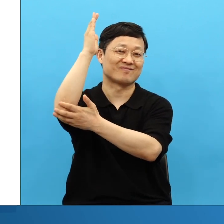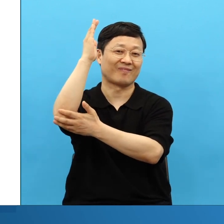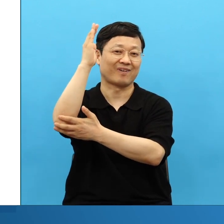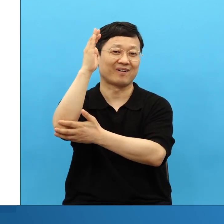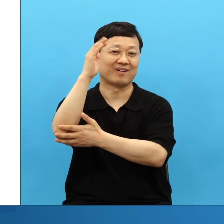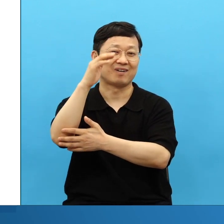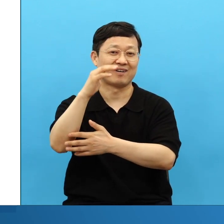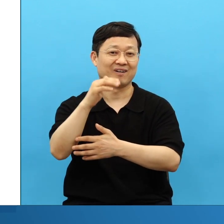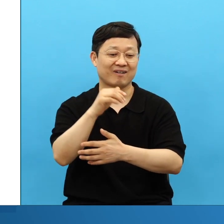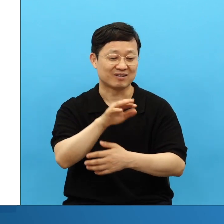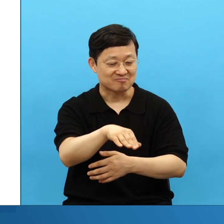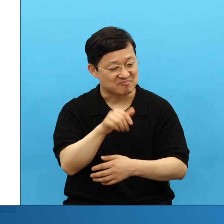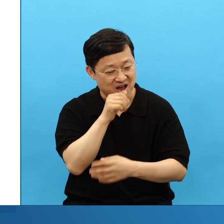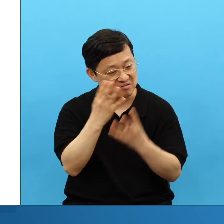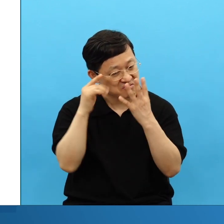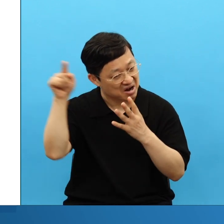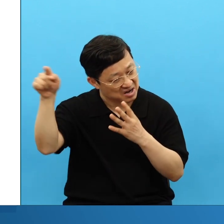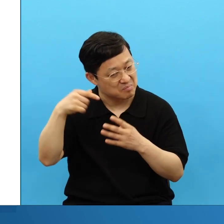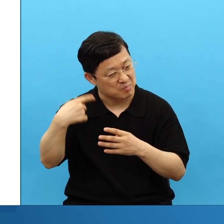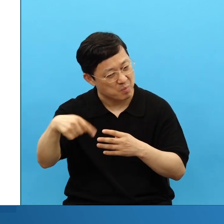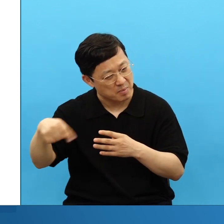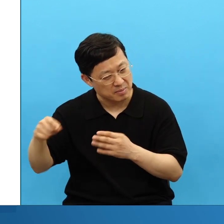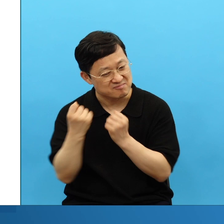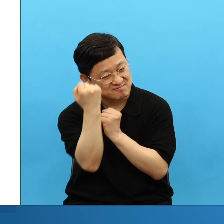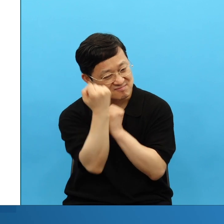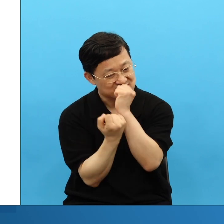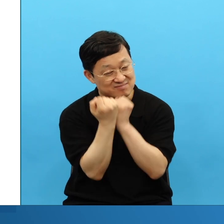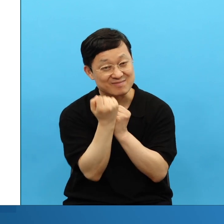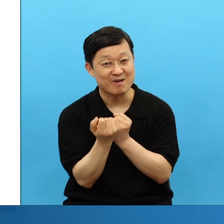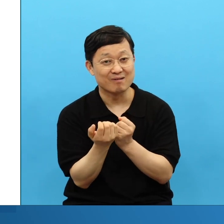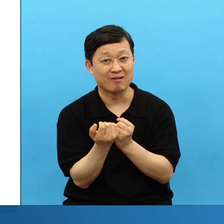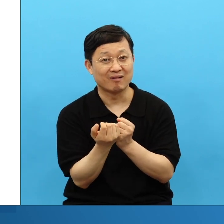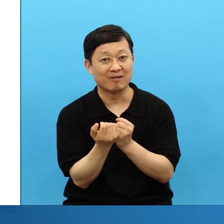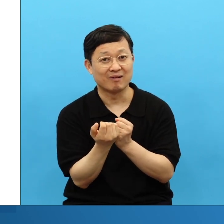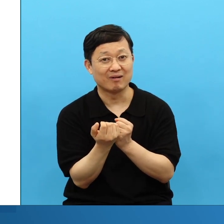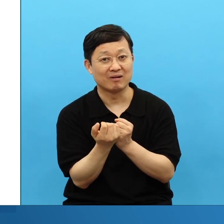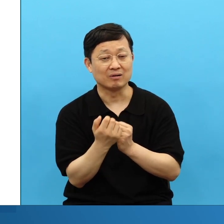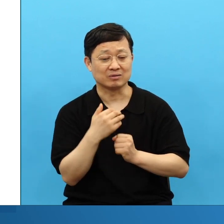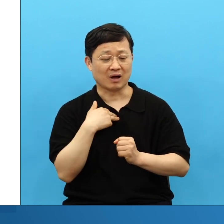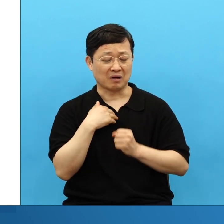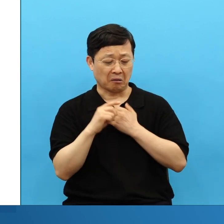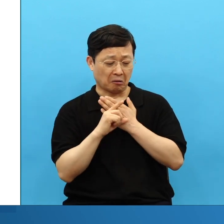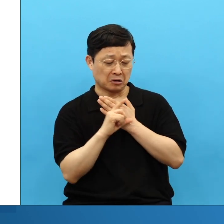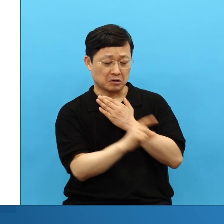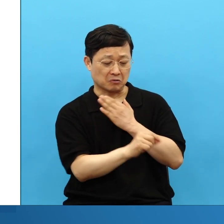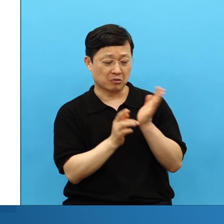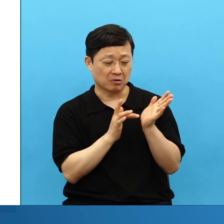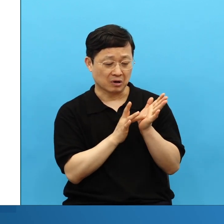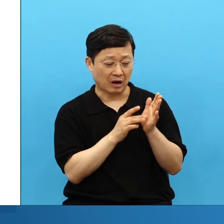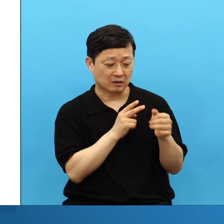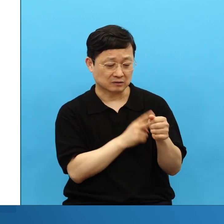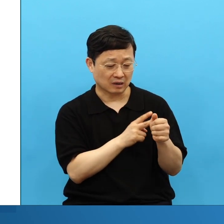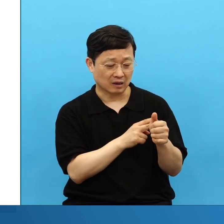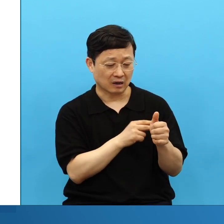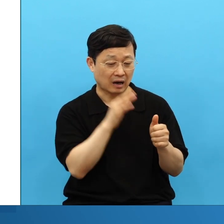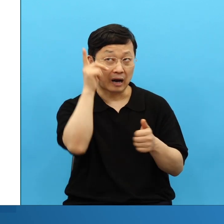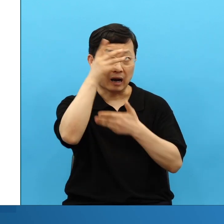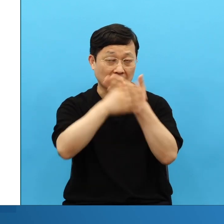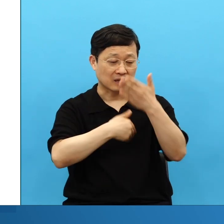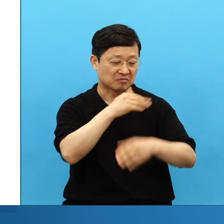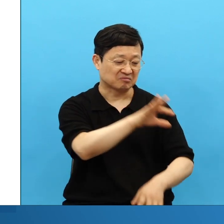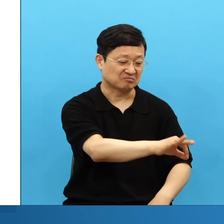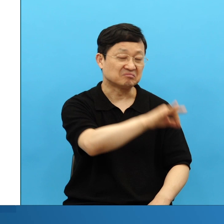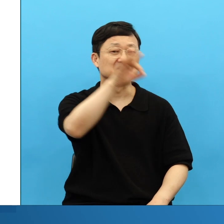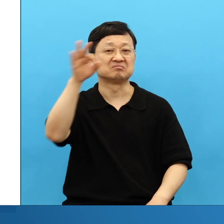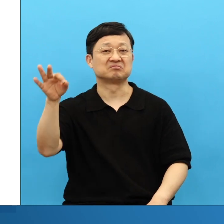장관님 교도소 안에 들어가서 일해야 됩니다. 별거 아닌 동네 조그마한 약사 한 명을 복음을 주셔서 하나님이